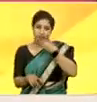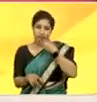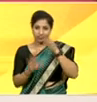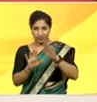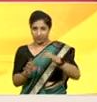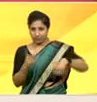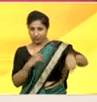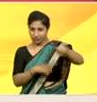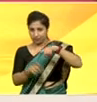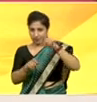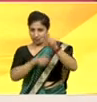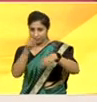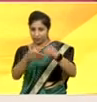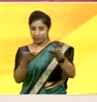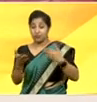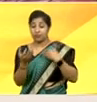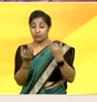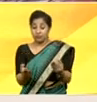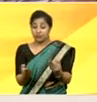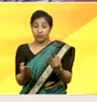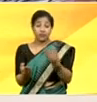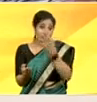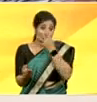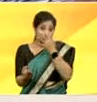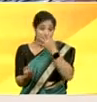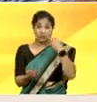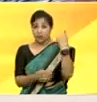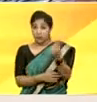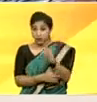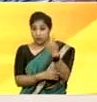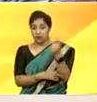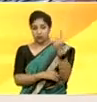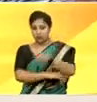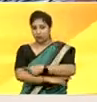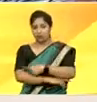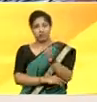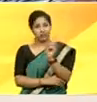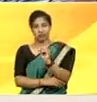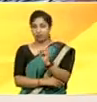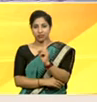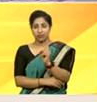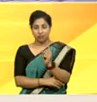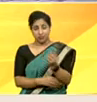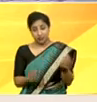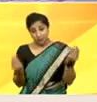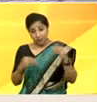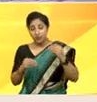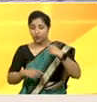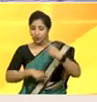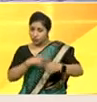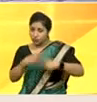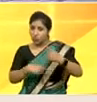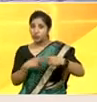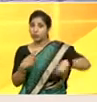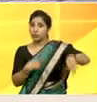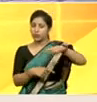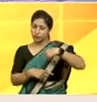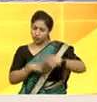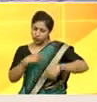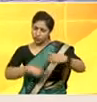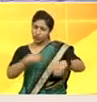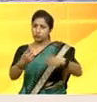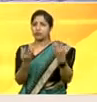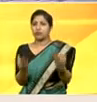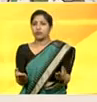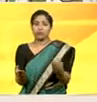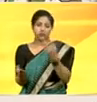है। हमें योग को केवल एक दिन का अभ्यास नहीं बनाना है। आप नियमित रूप से